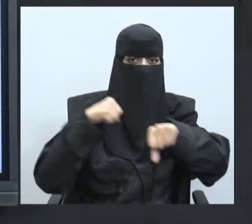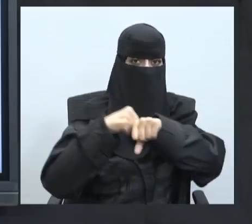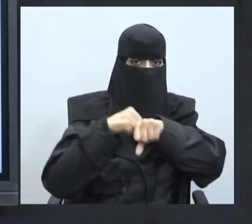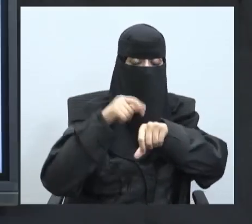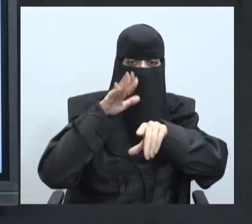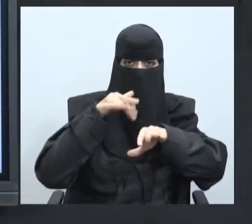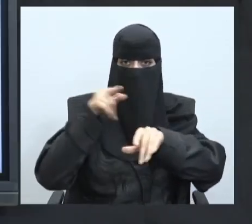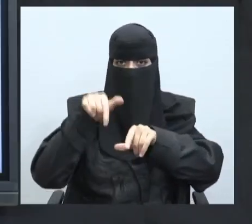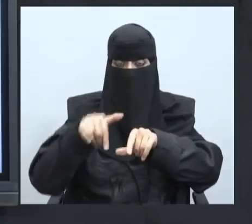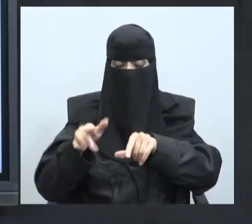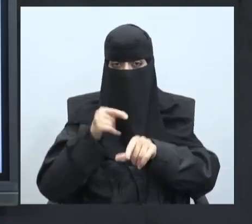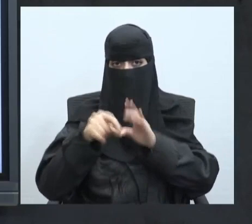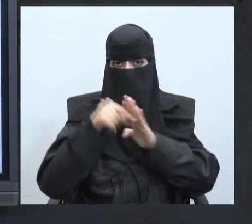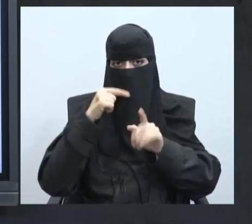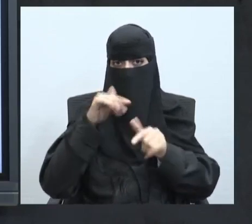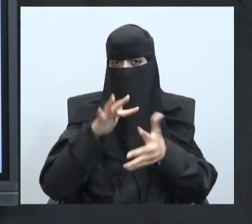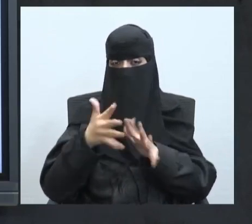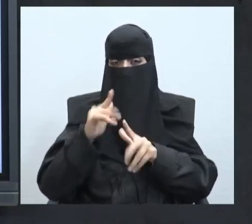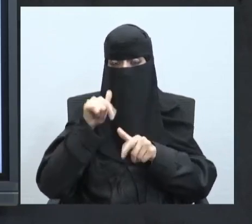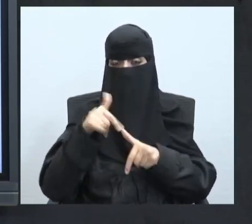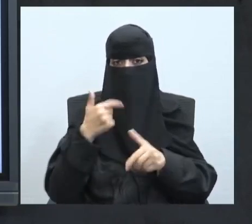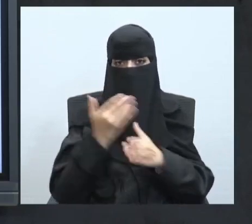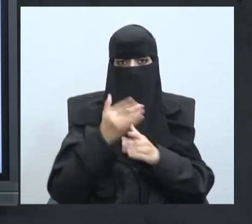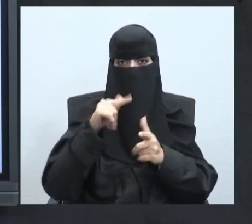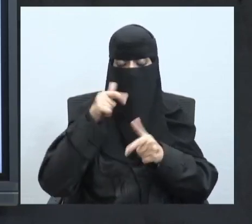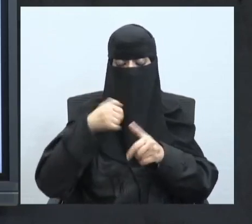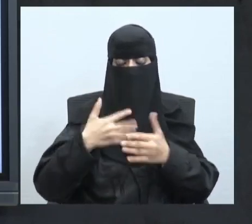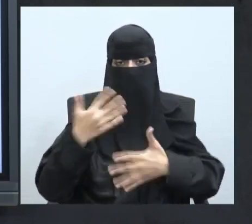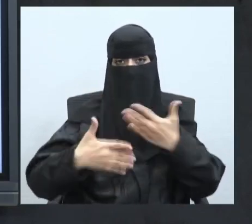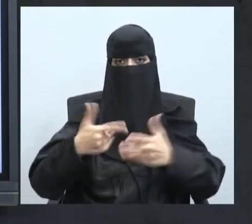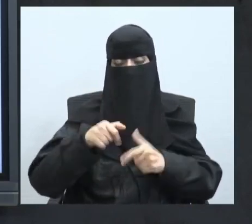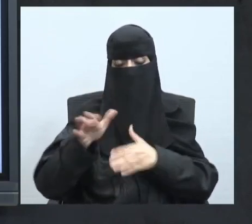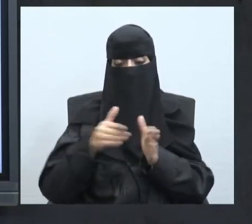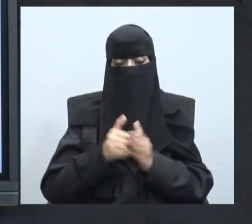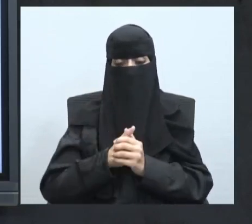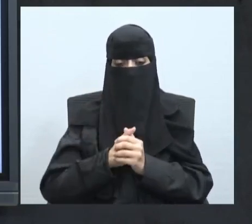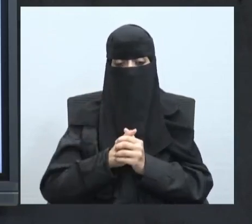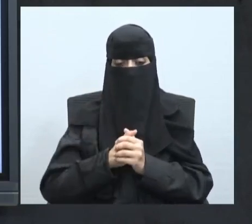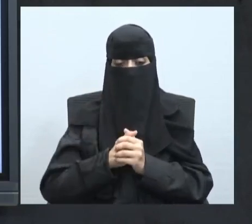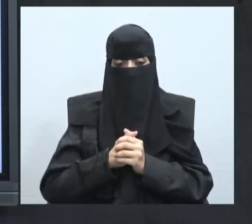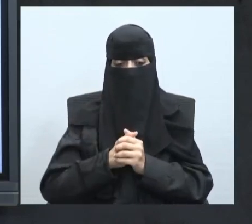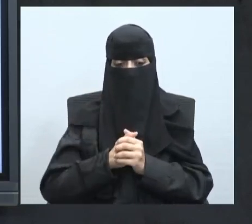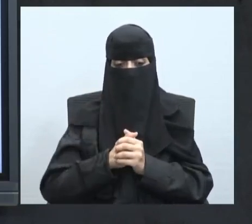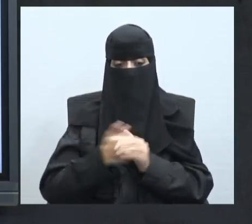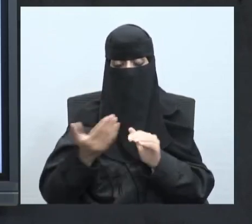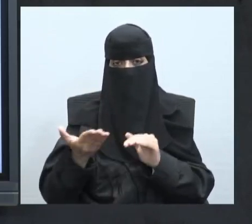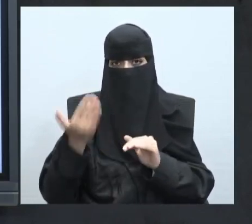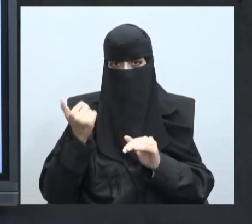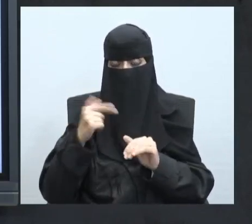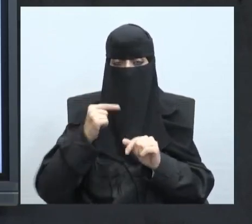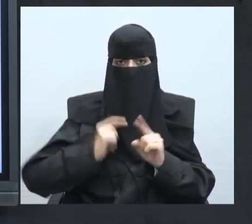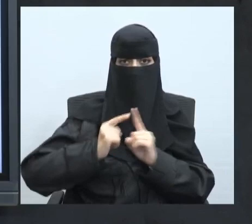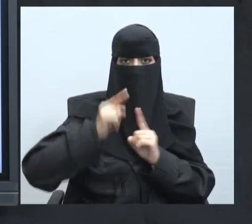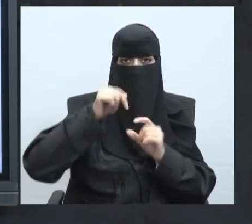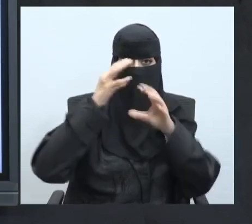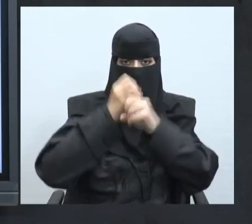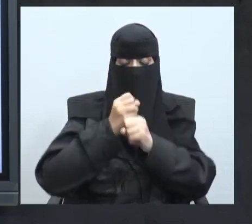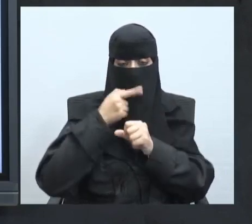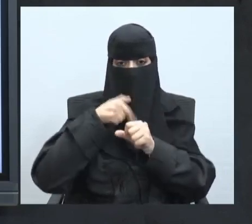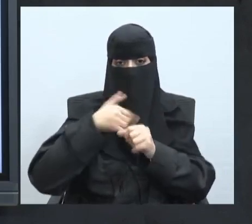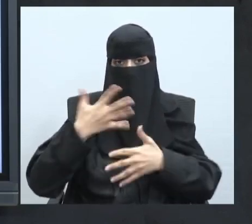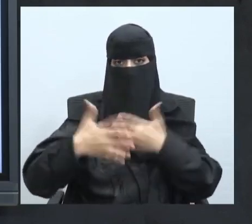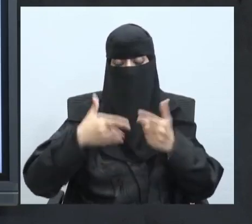هنا في هذا الدرس من ناحيه ماذا من ناحيه الطاقه الحركيه قبل كنت احقق قانون حفظ الطاقه